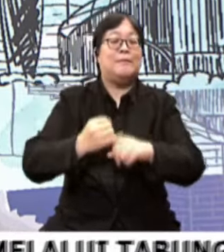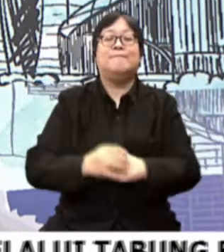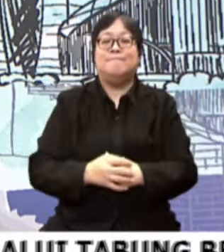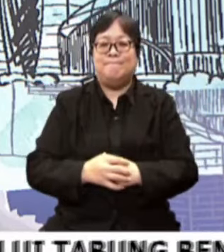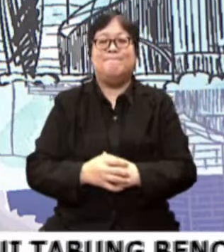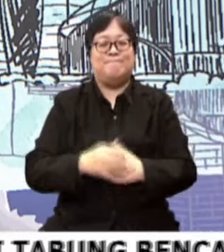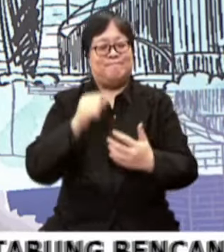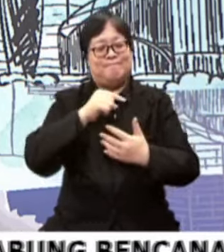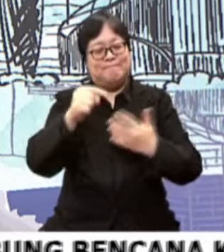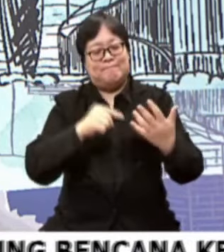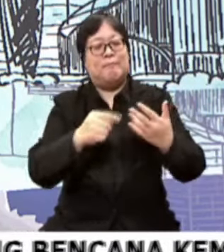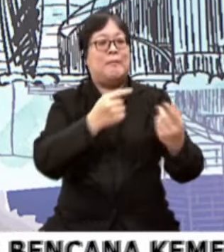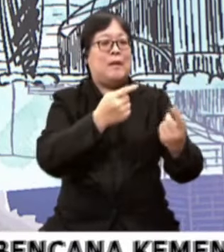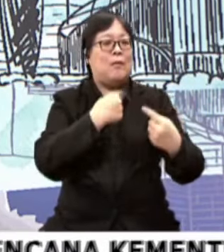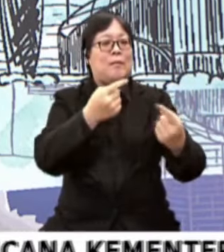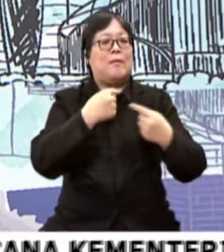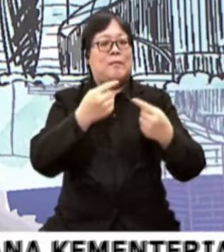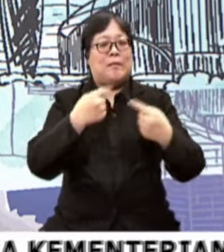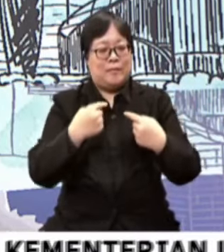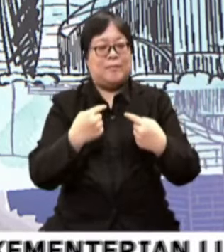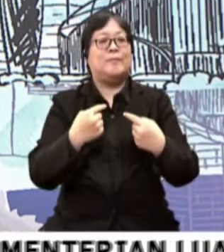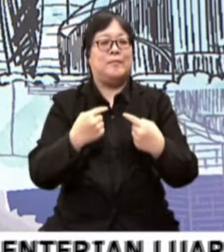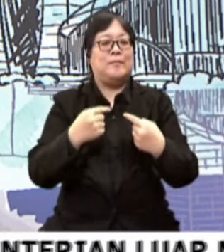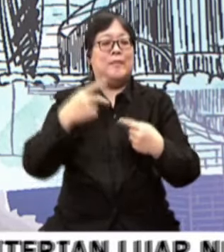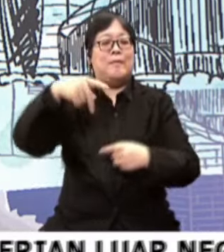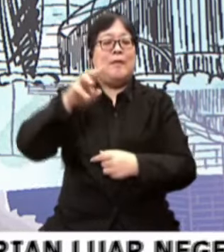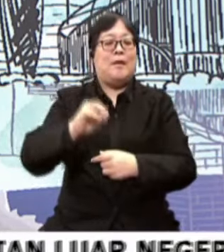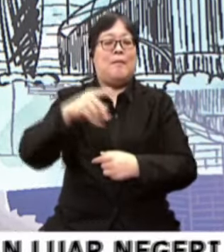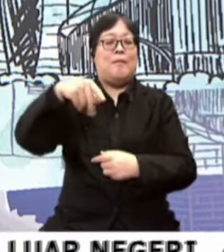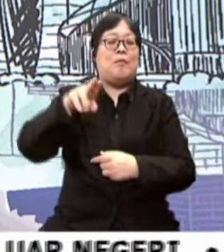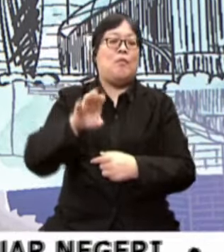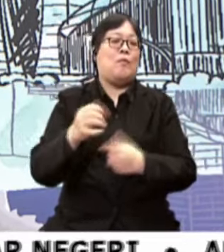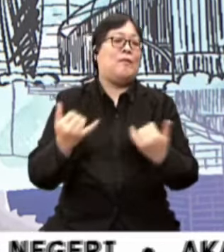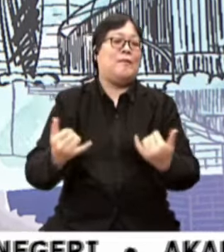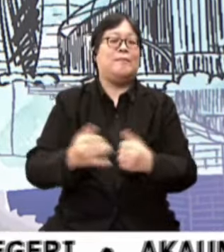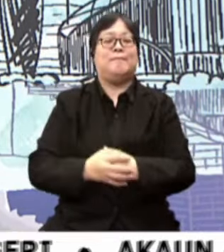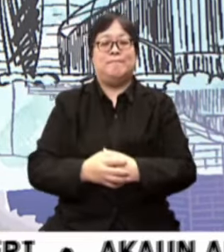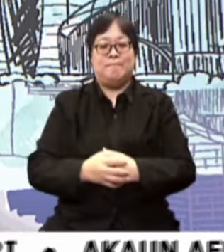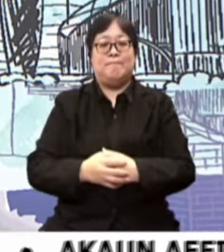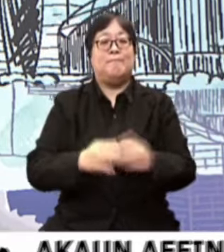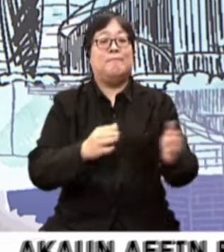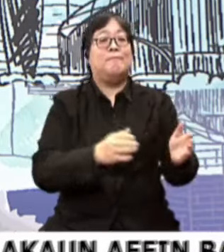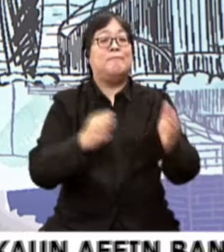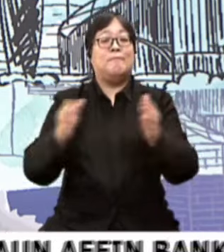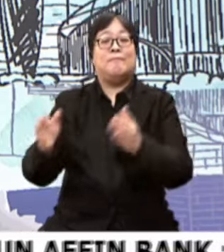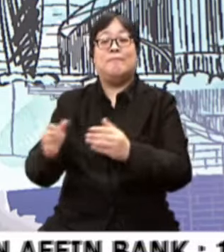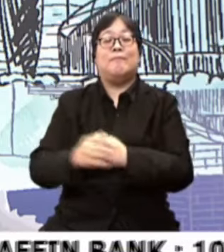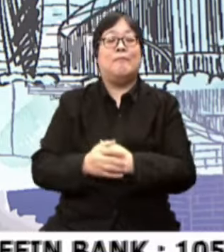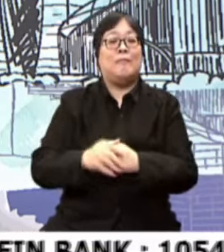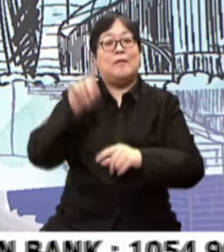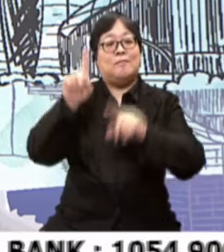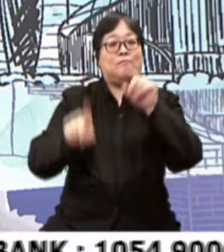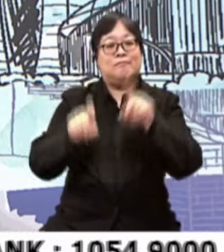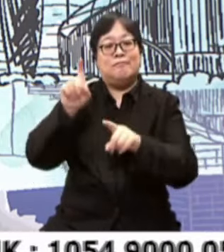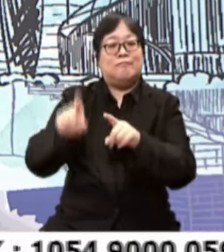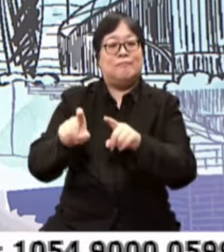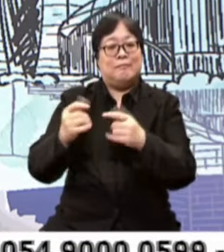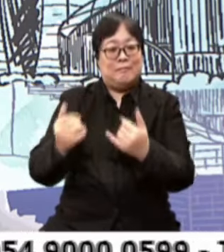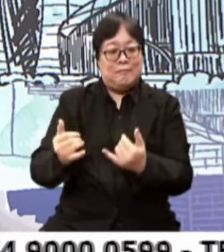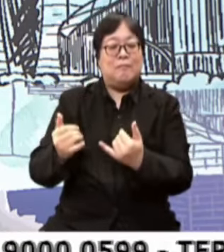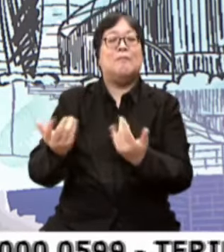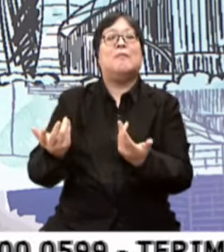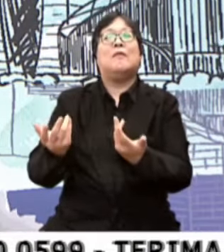antara jawaban yang kita terima bagi soal lain pmq pada pagi ini dan antara soal dan dalam Obsesi soal jawab desain pada hari